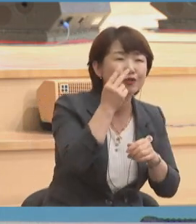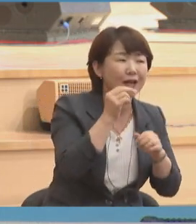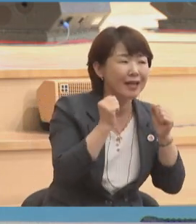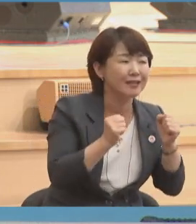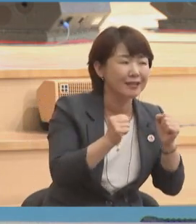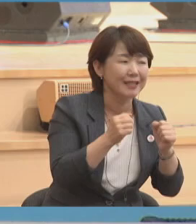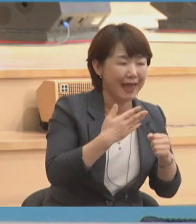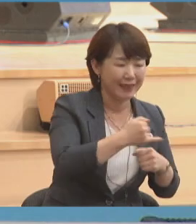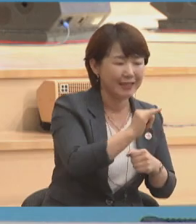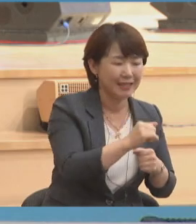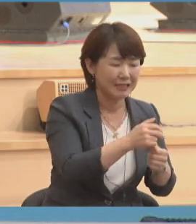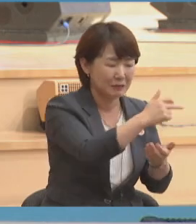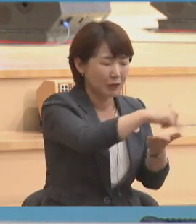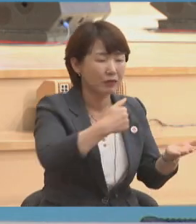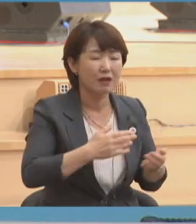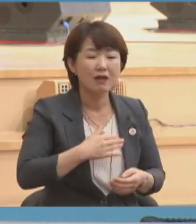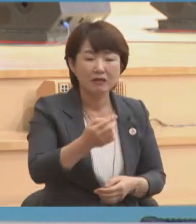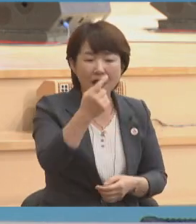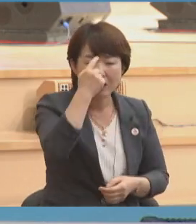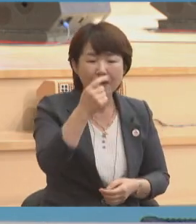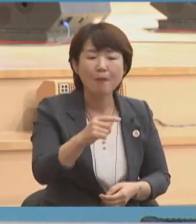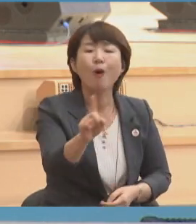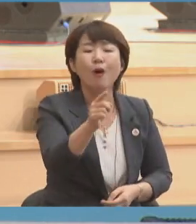와요. 내 이마가 어때서?